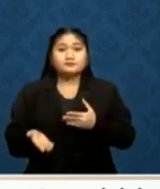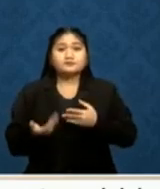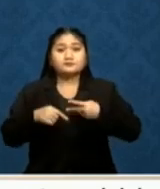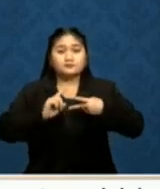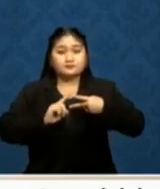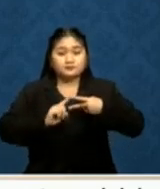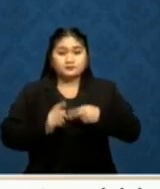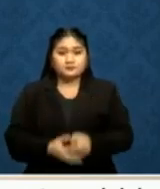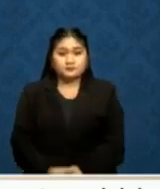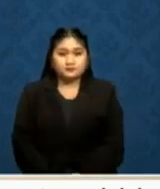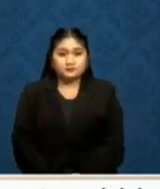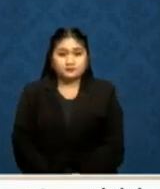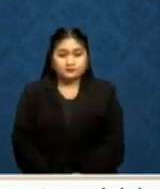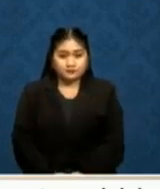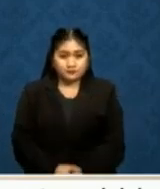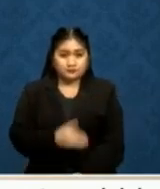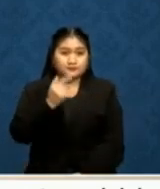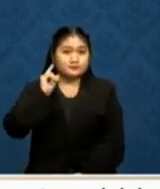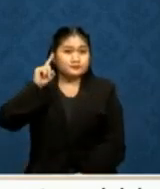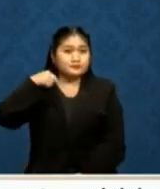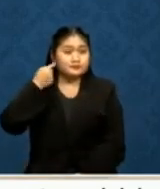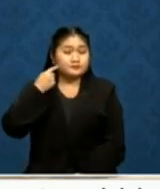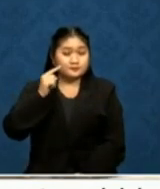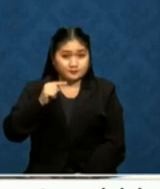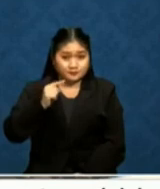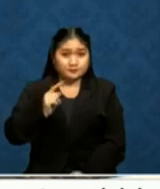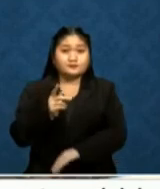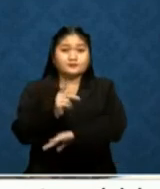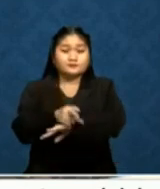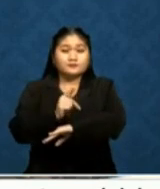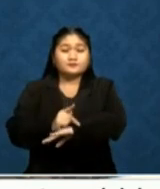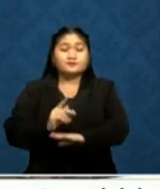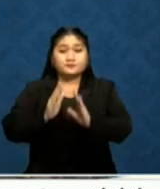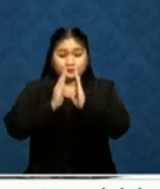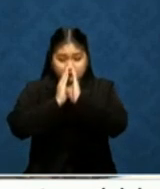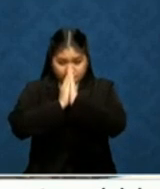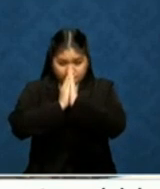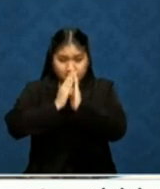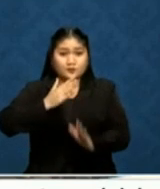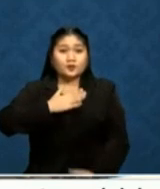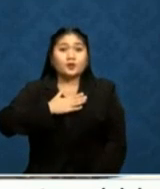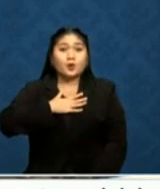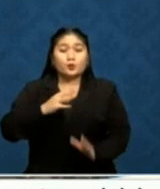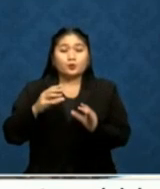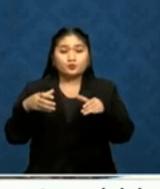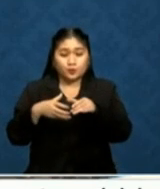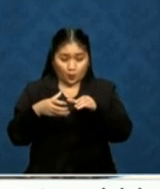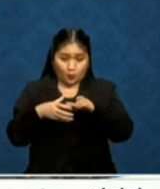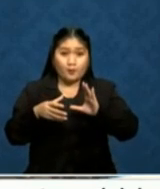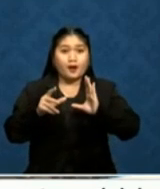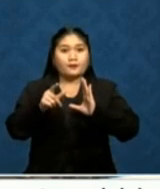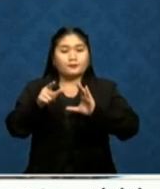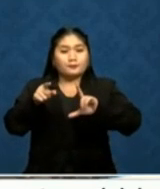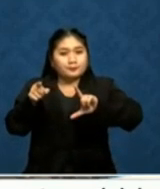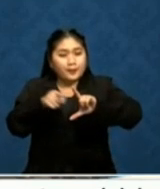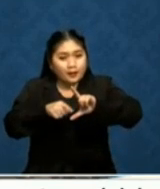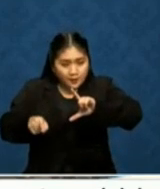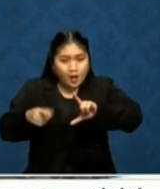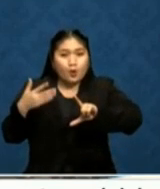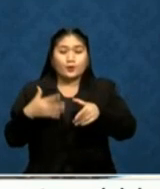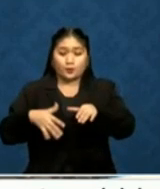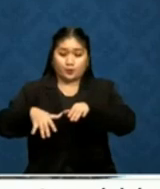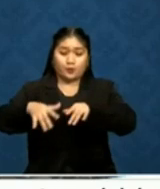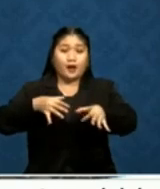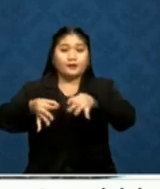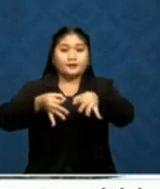วงครับ เรียนท่านประธานที่เคารพค่ะดิฉันพัสรินทร์ลำวงค่ะผู้แทนคนบางซื่อดุสิตพรรคก้าวไกลค่ะวันนี้ก็ขอร่วมอภิปรายร่างพระ